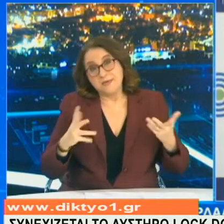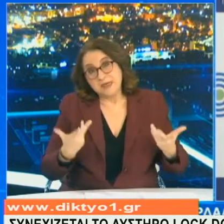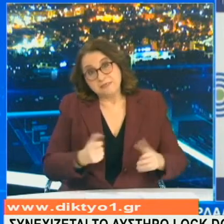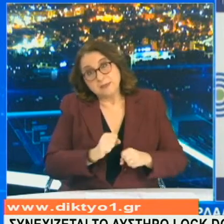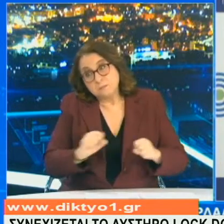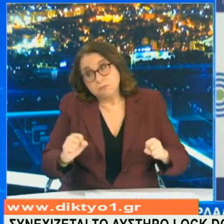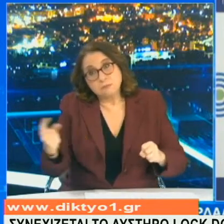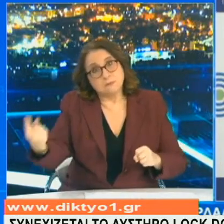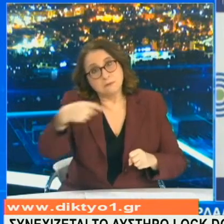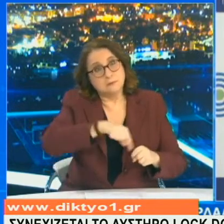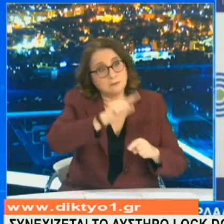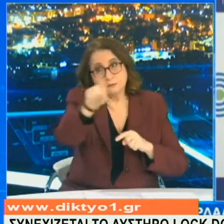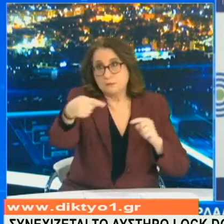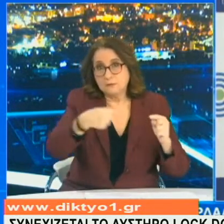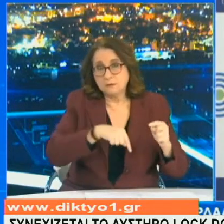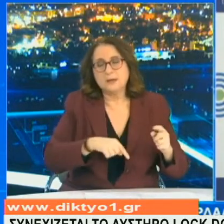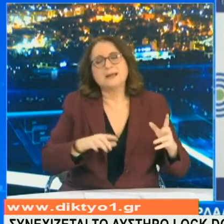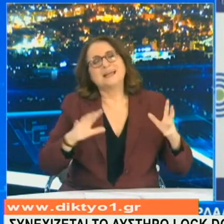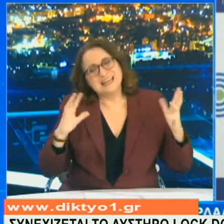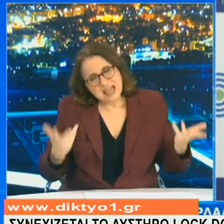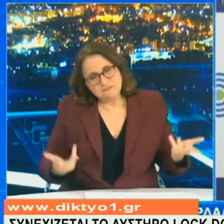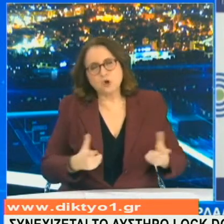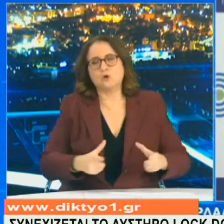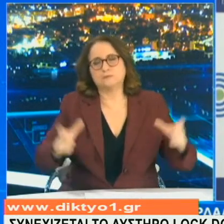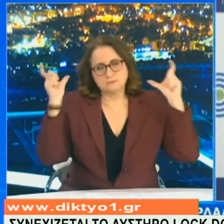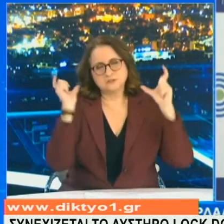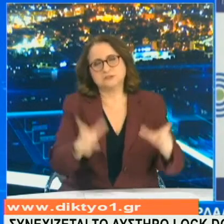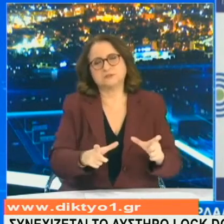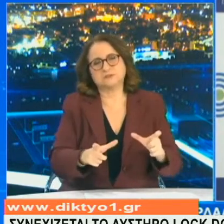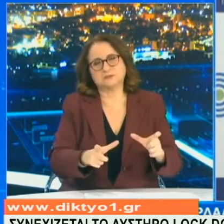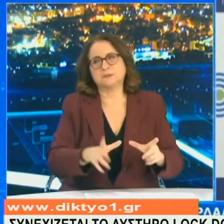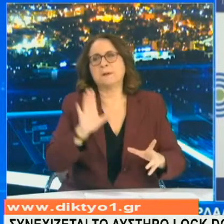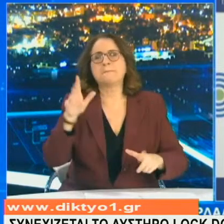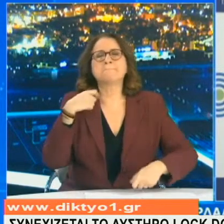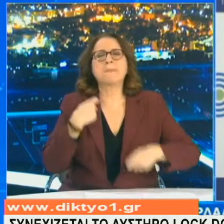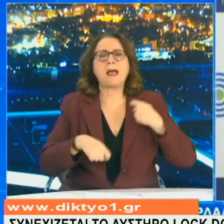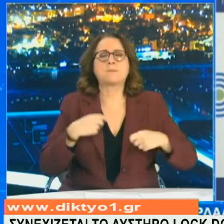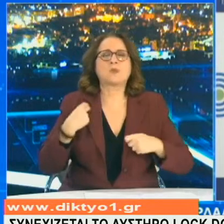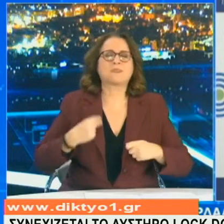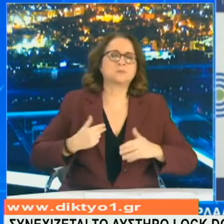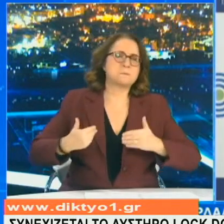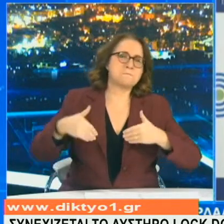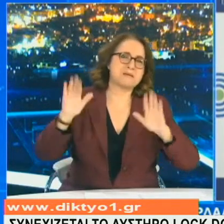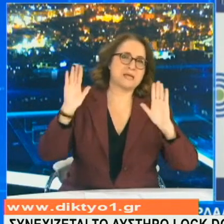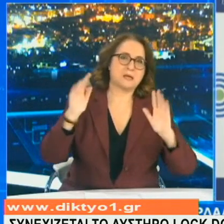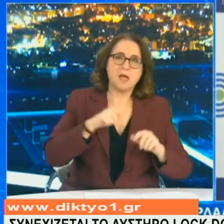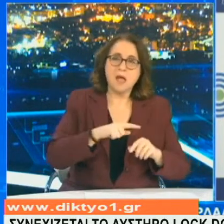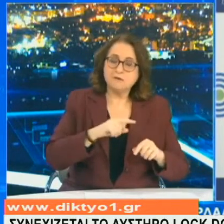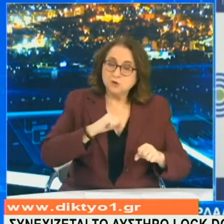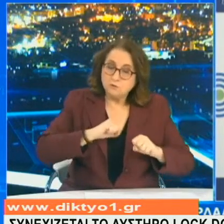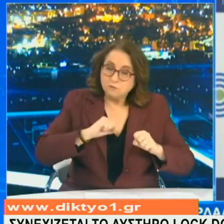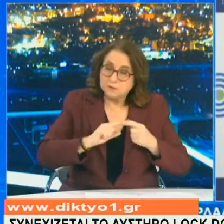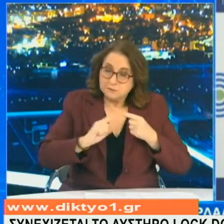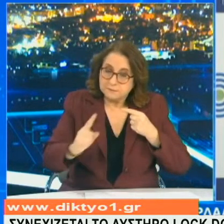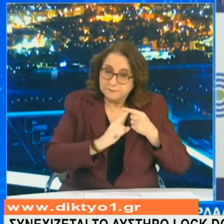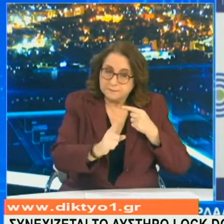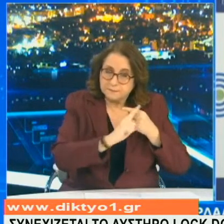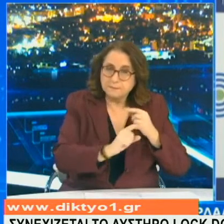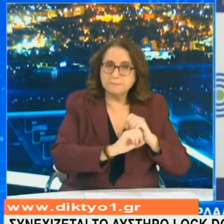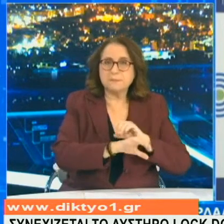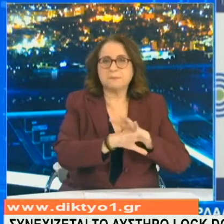ενωτήτων κινητικότητα και αμοιβαιότητα μετακινήσεων μεταξύ αστικών κέντρων είναι ένα ακόμη κριτήριο για